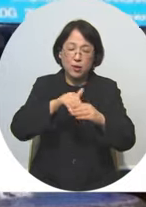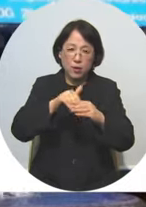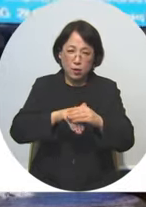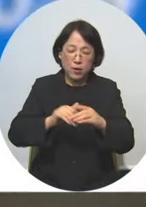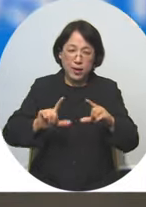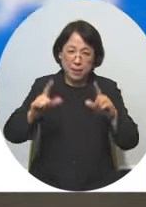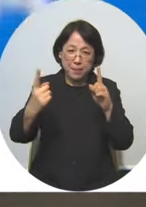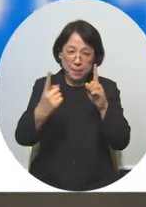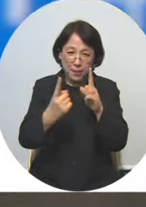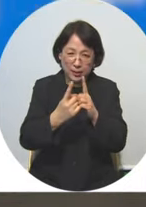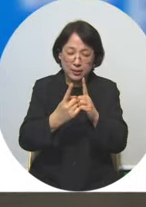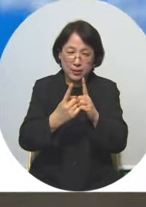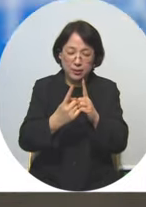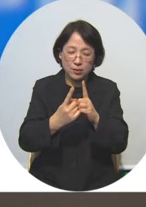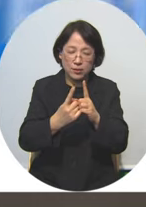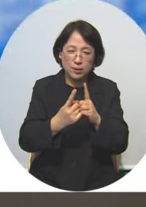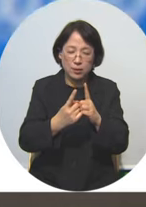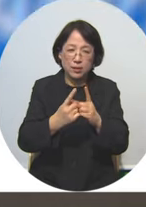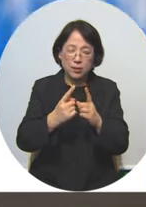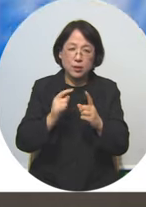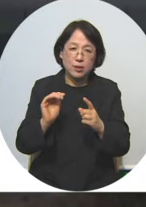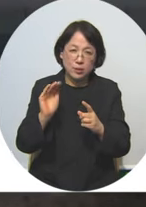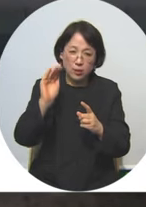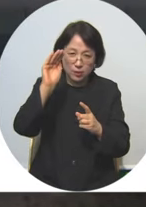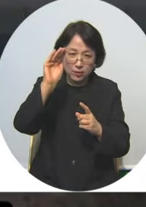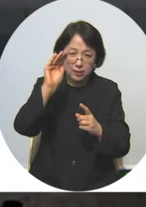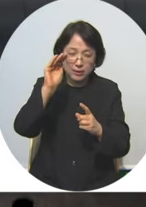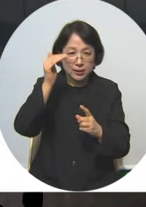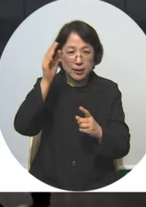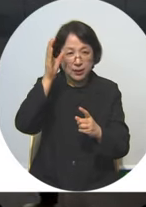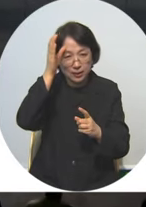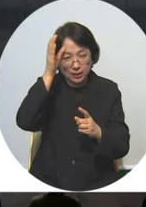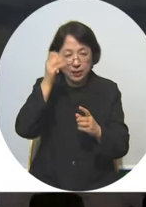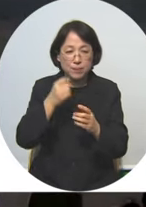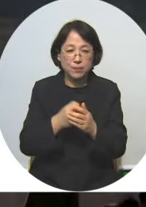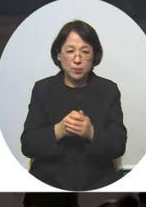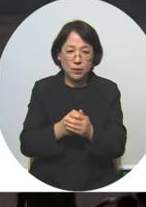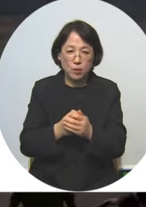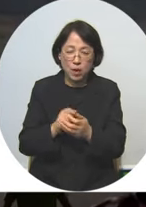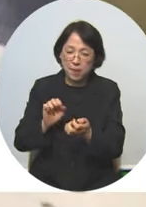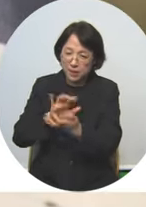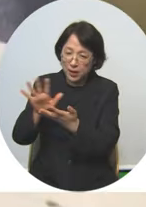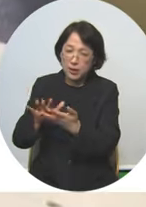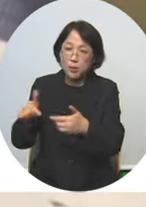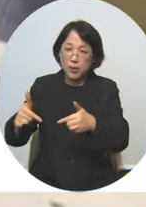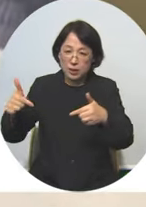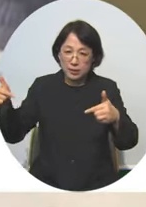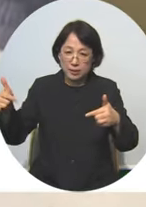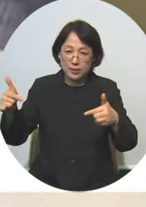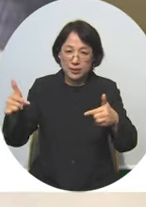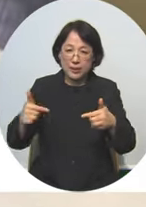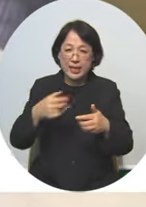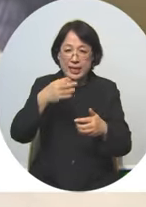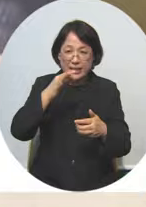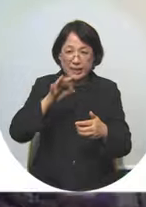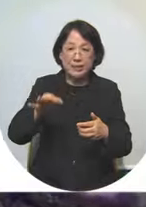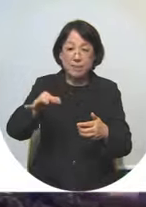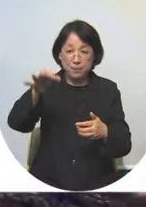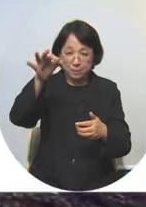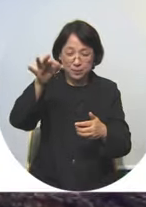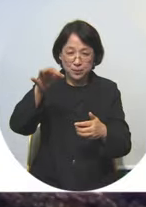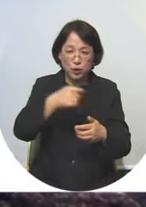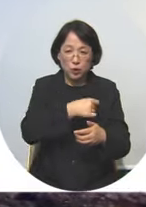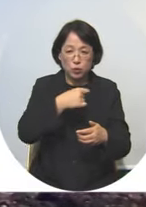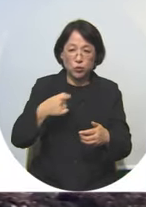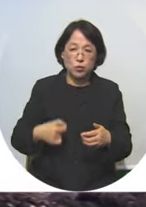등이 성장률을 높일 수 있다고 봤습니다. 반면 지정학적 갈등 확산과 고금리 속 부채 부담, 중국의